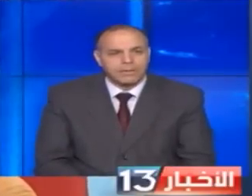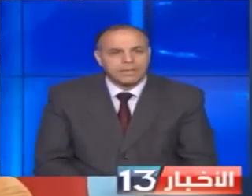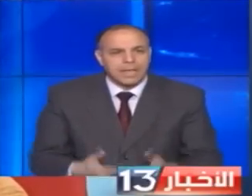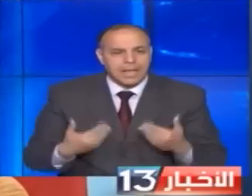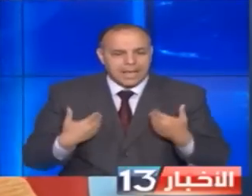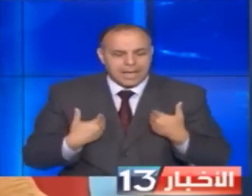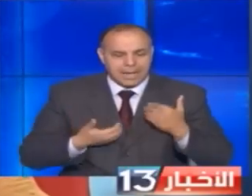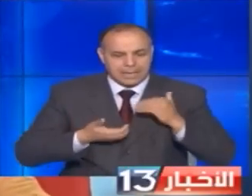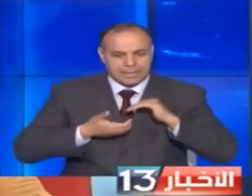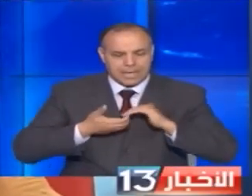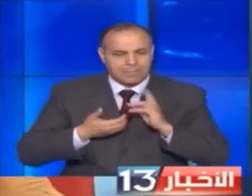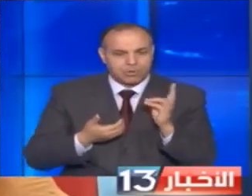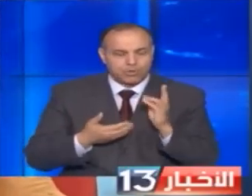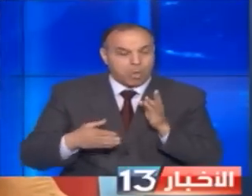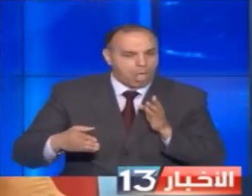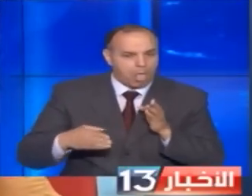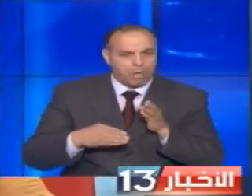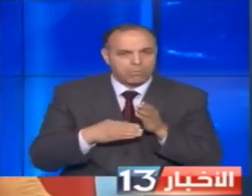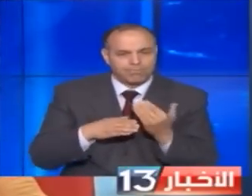الاتحاد